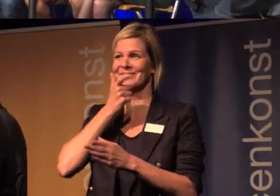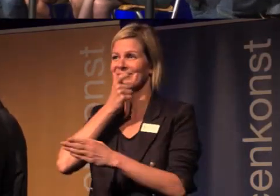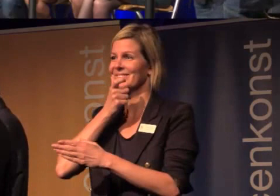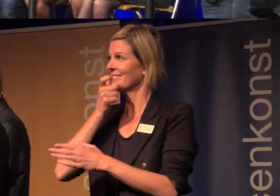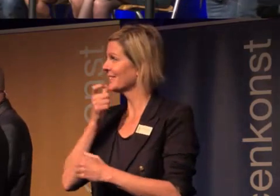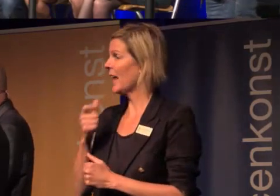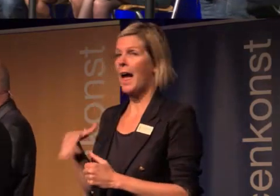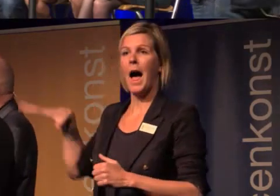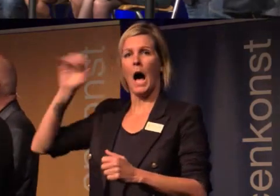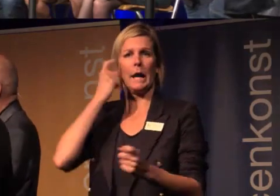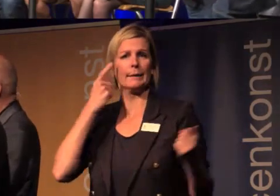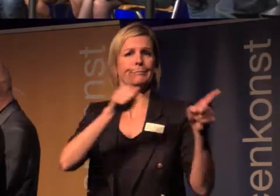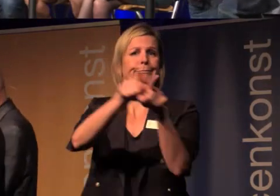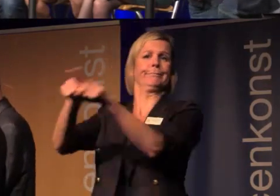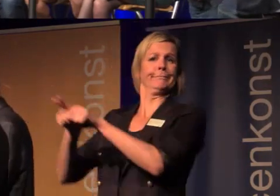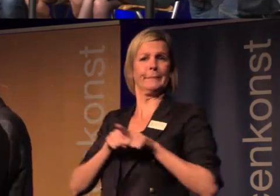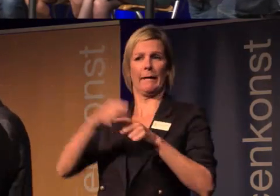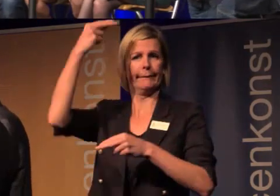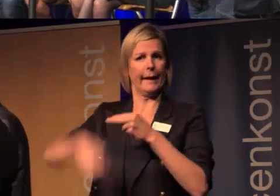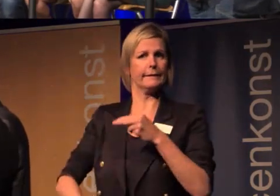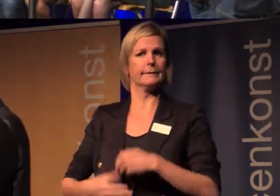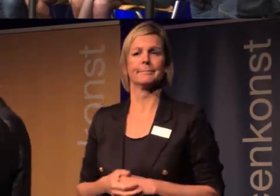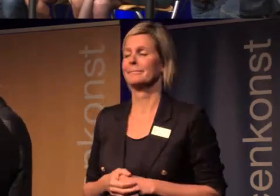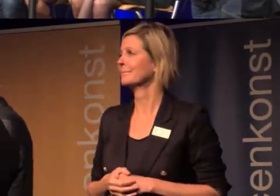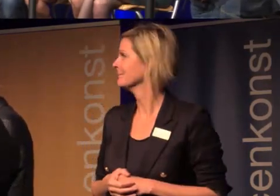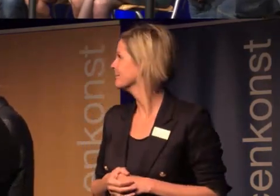Här var vi rörande överens. Alla.